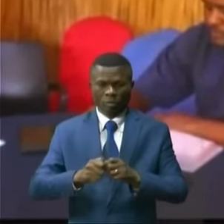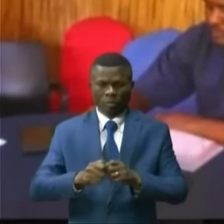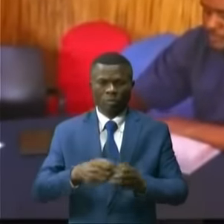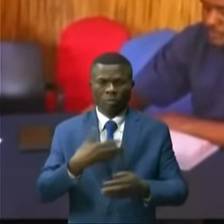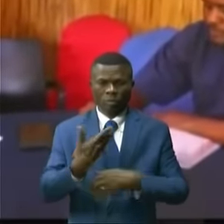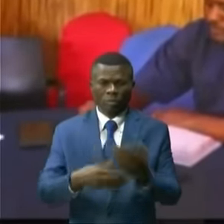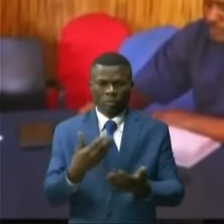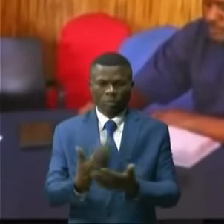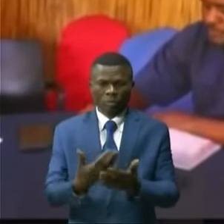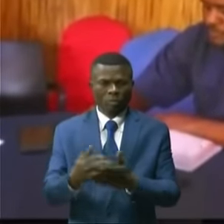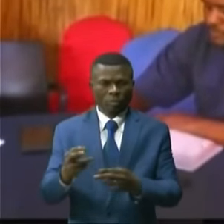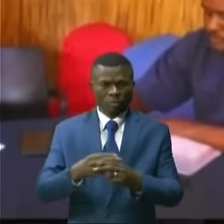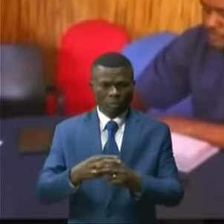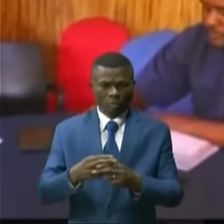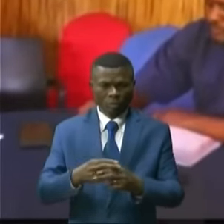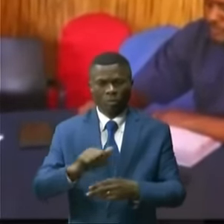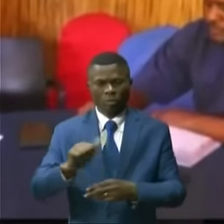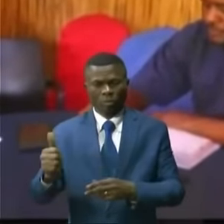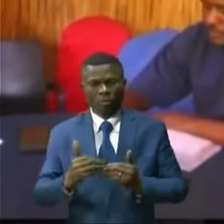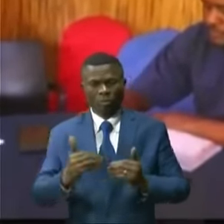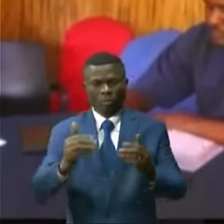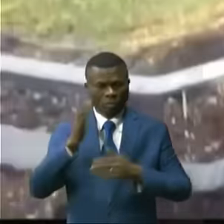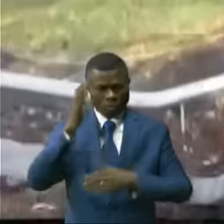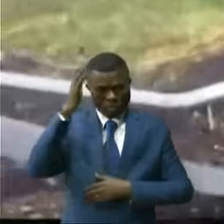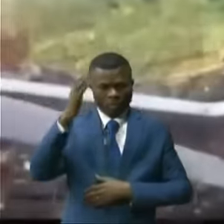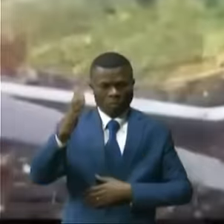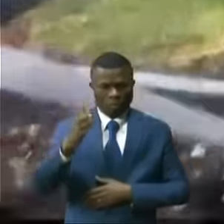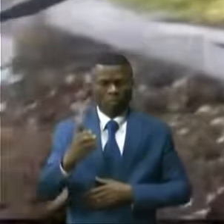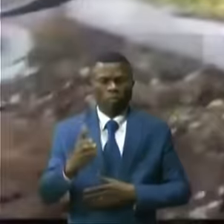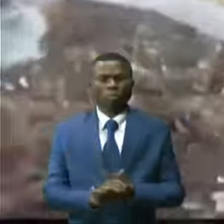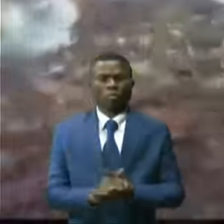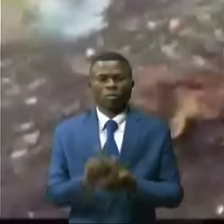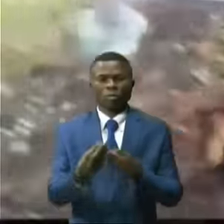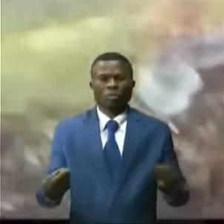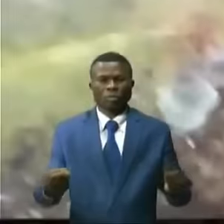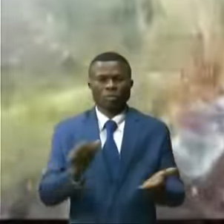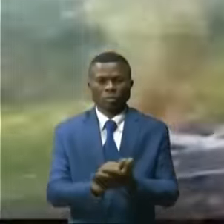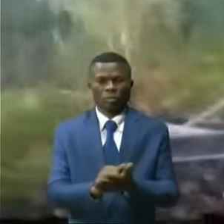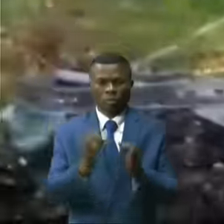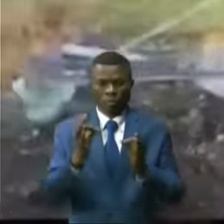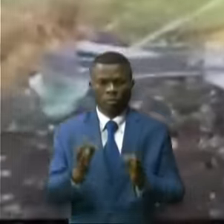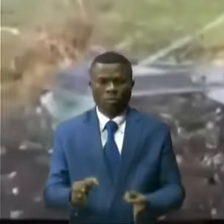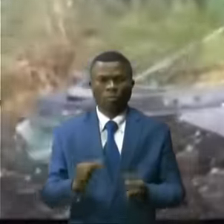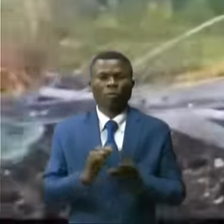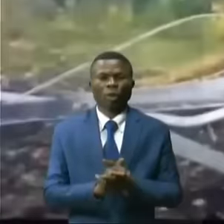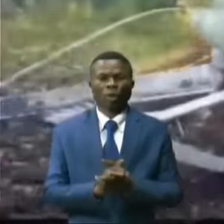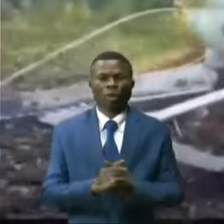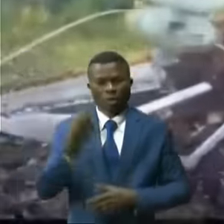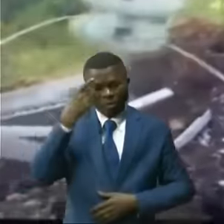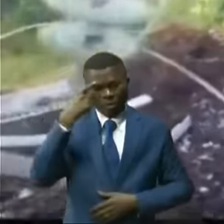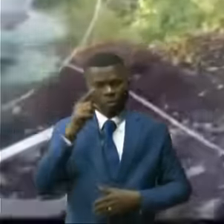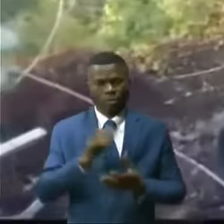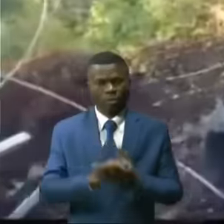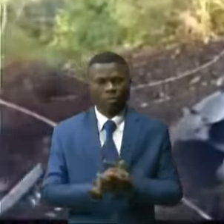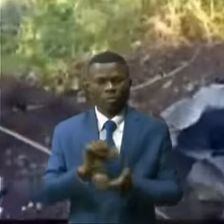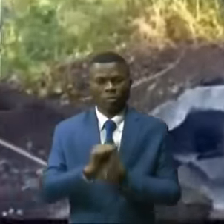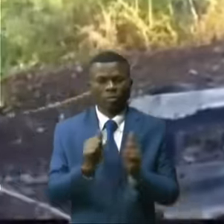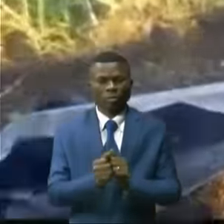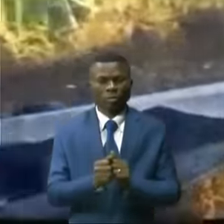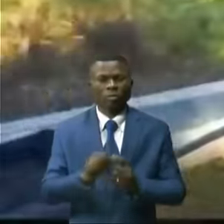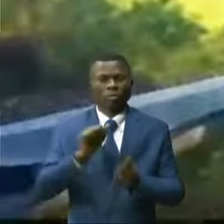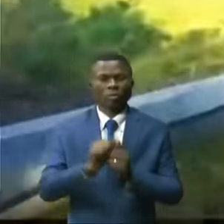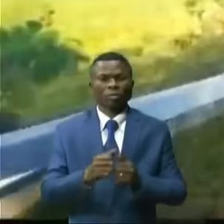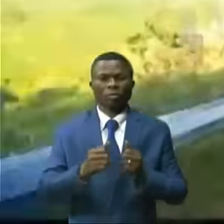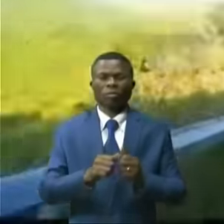temporaire il y a d'autres travaux qui vont suivre pour pour consolider cela euh mais euh il faut dire que la situation